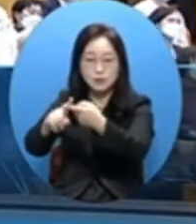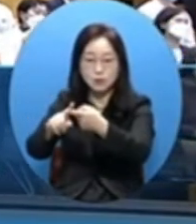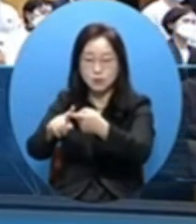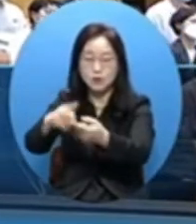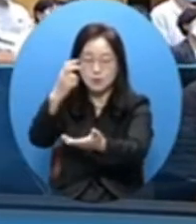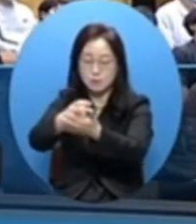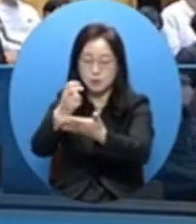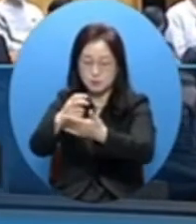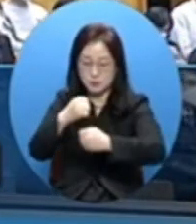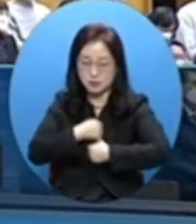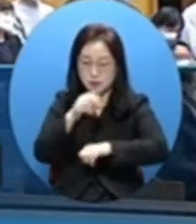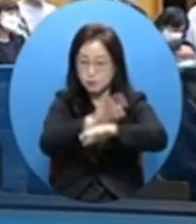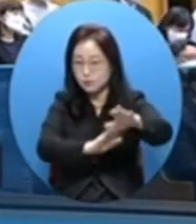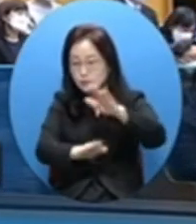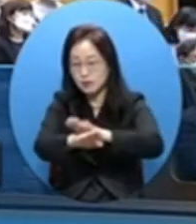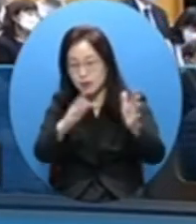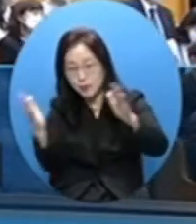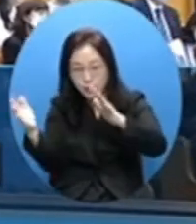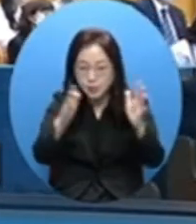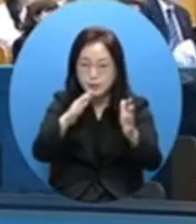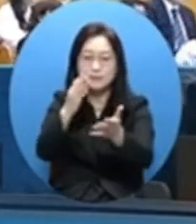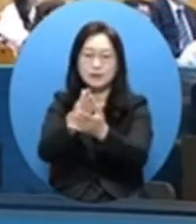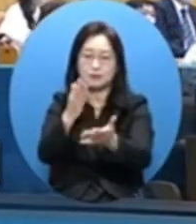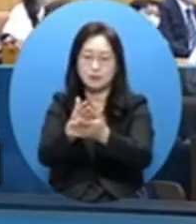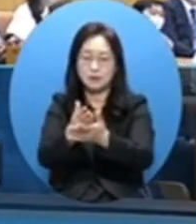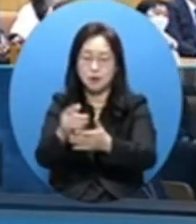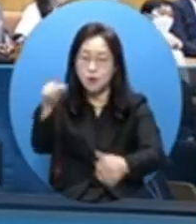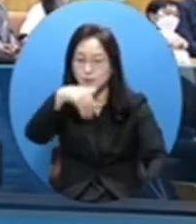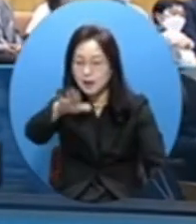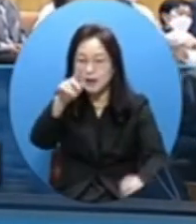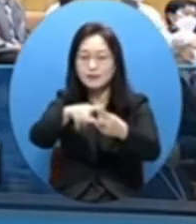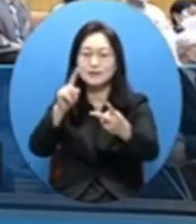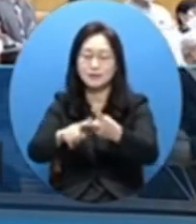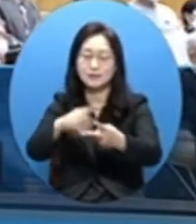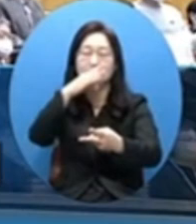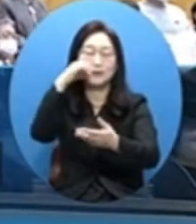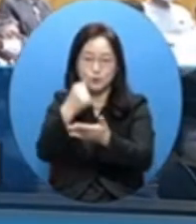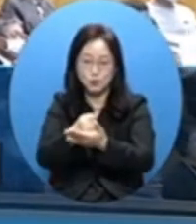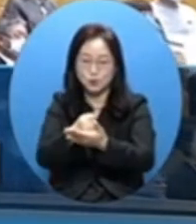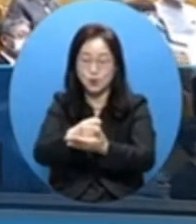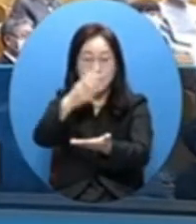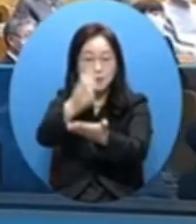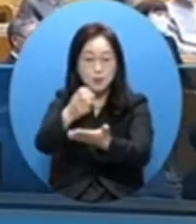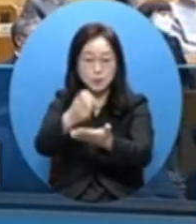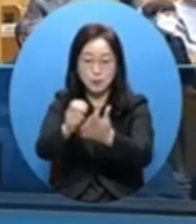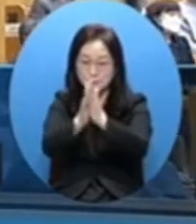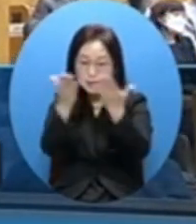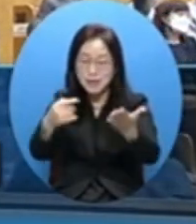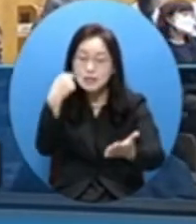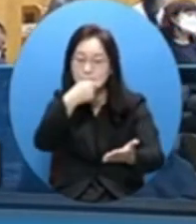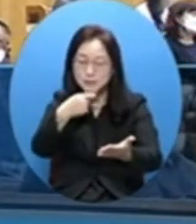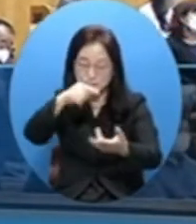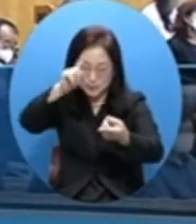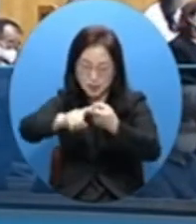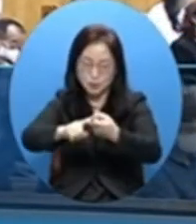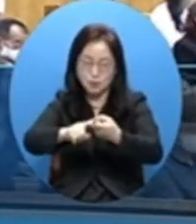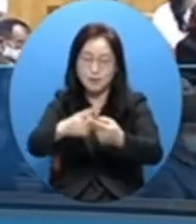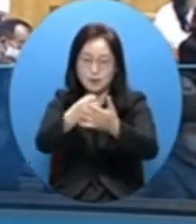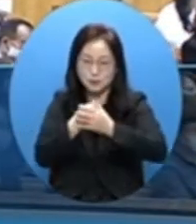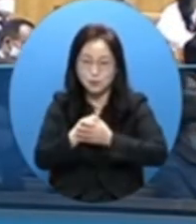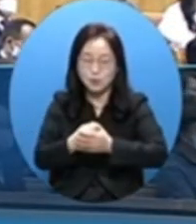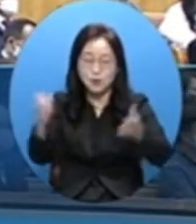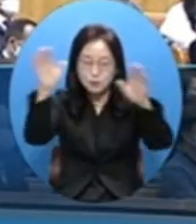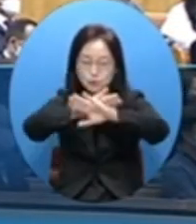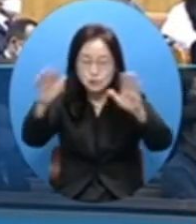행하고 울어나 자르나 치우치지 말라. 그러면 어디로 가든지 형통하리니 이 율법책을 내 입에서 떠나지 말게 하며 귀하러